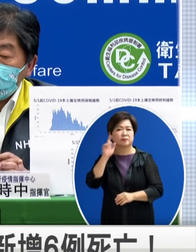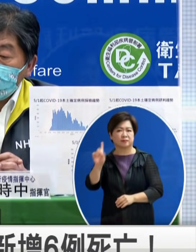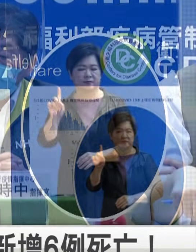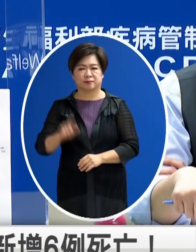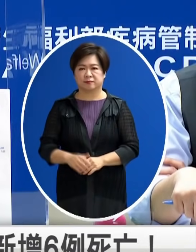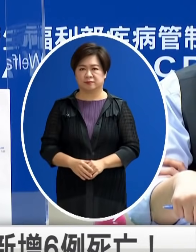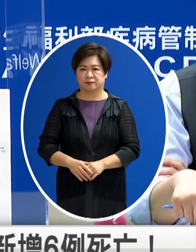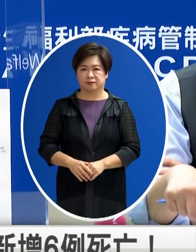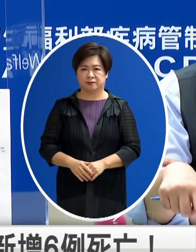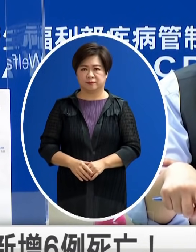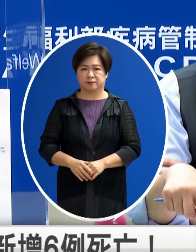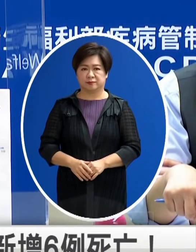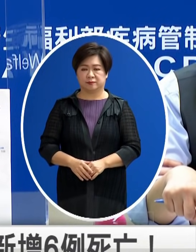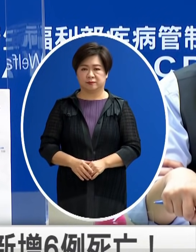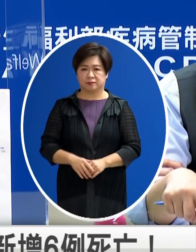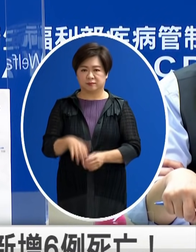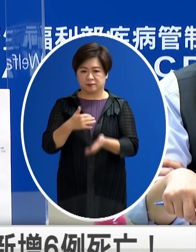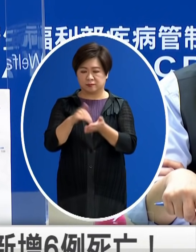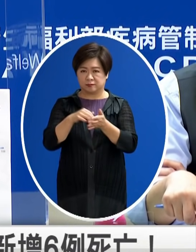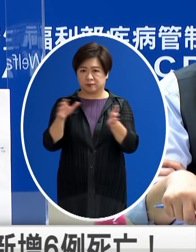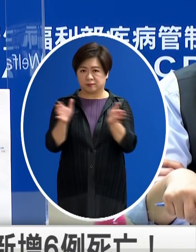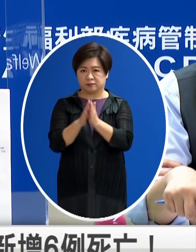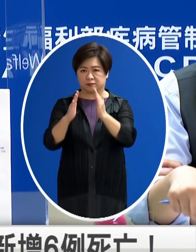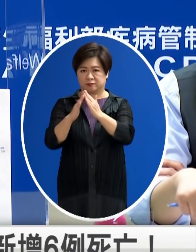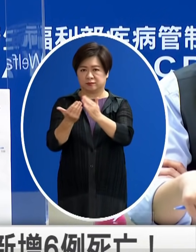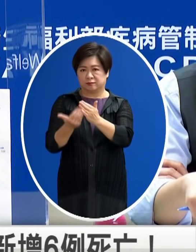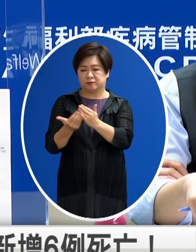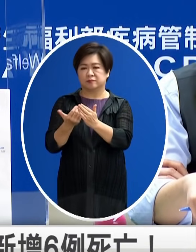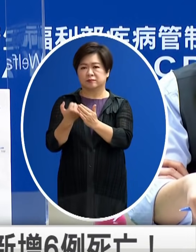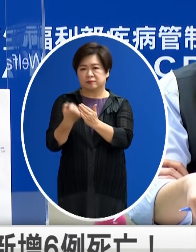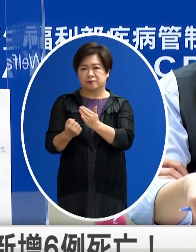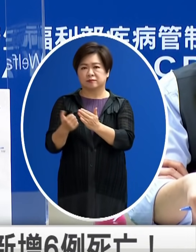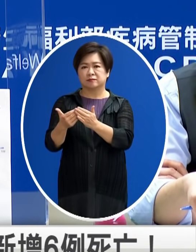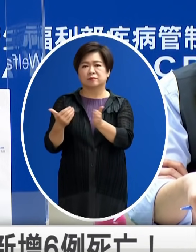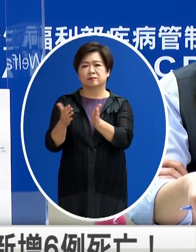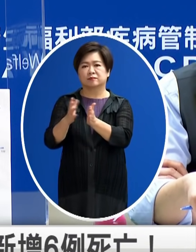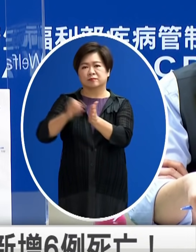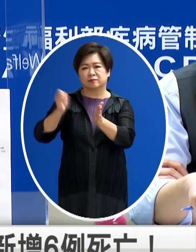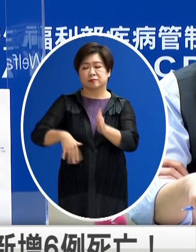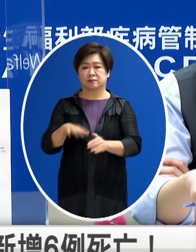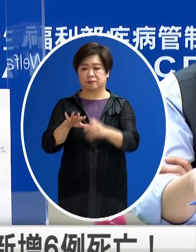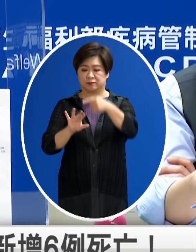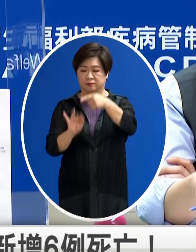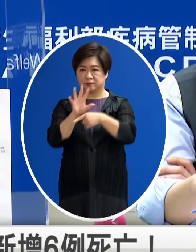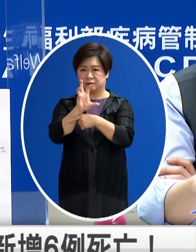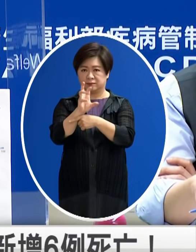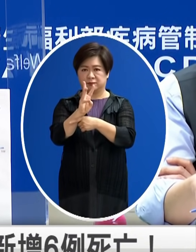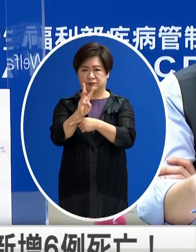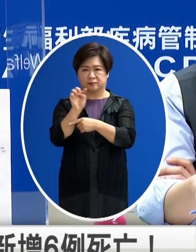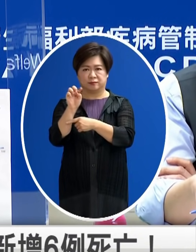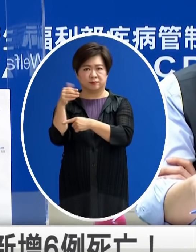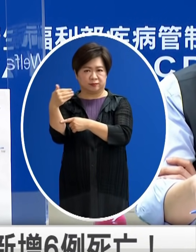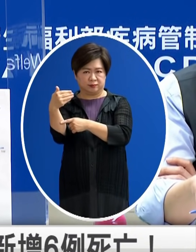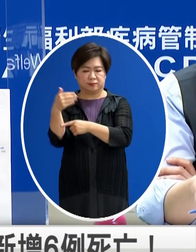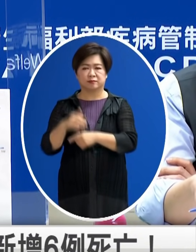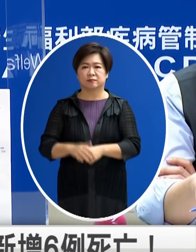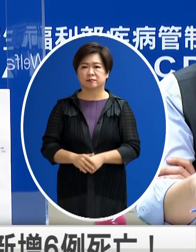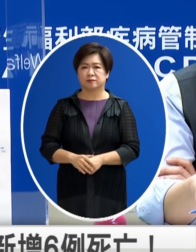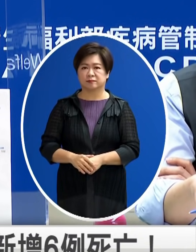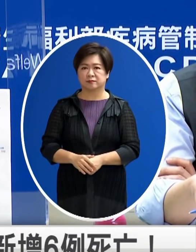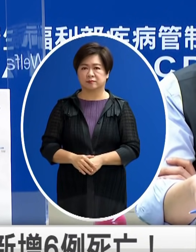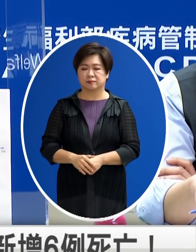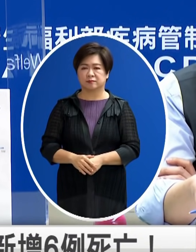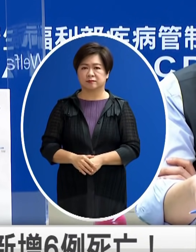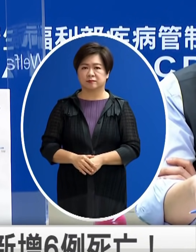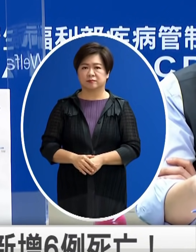1例。那总共解隔离的哈，现在达到83.9%哈，这目前的哈相